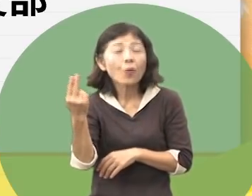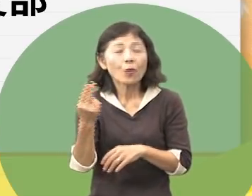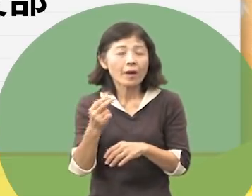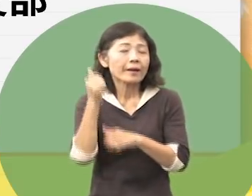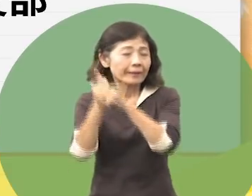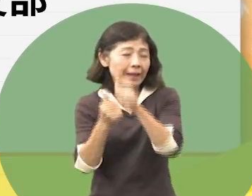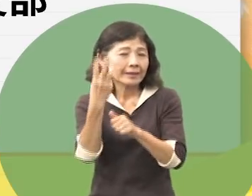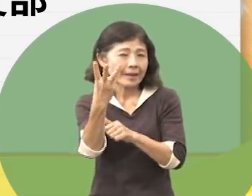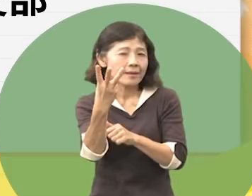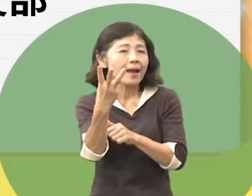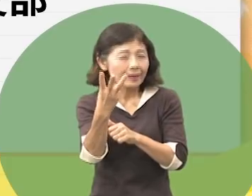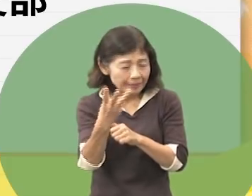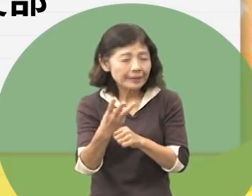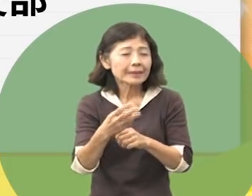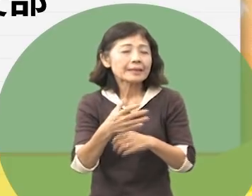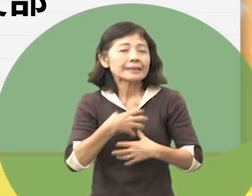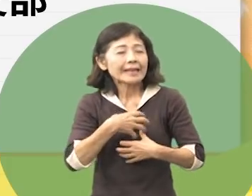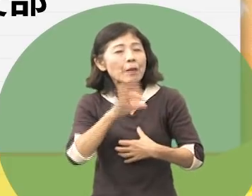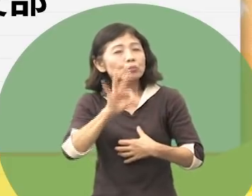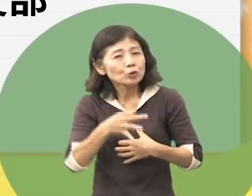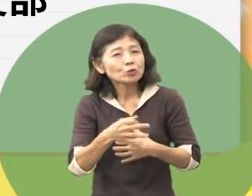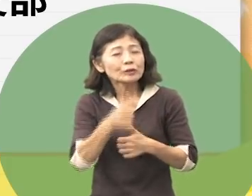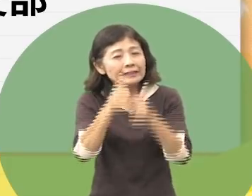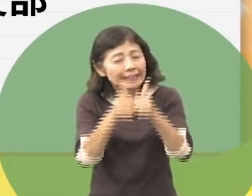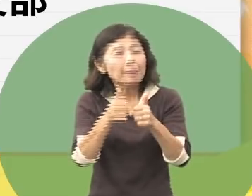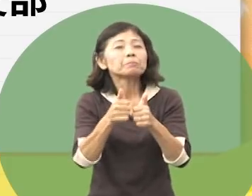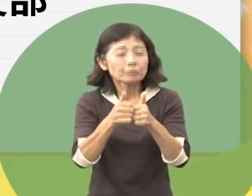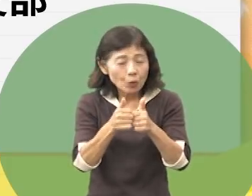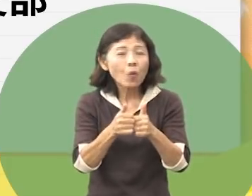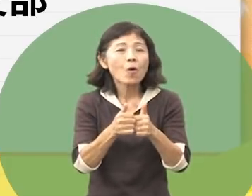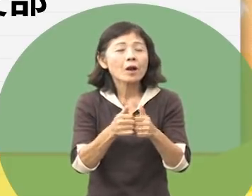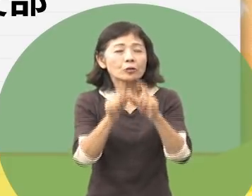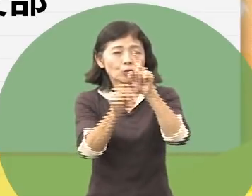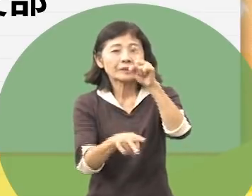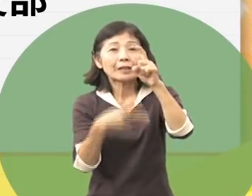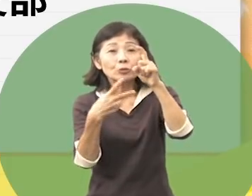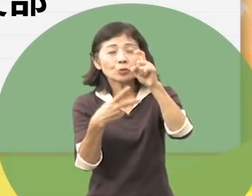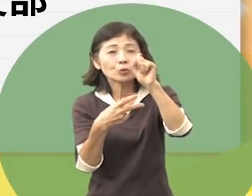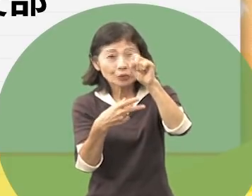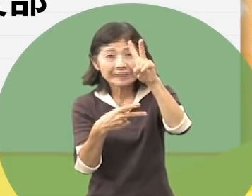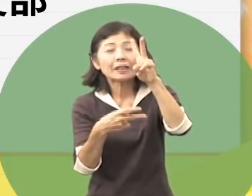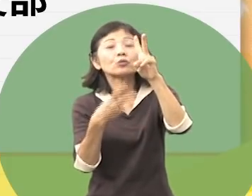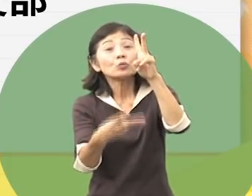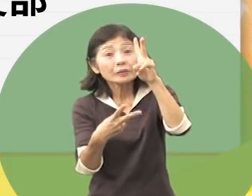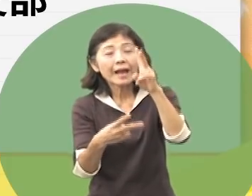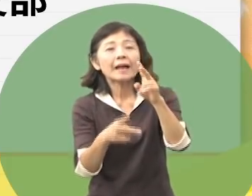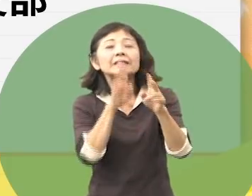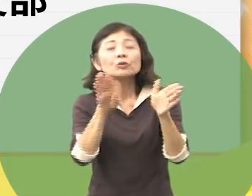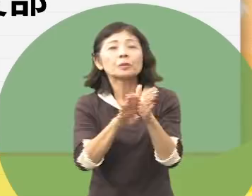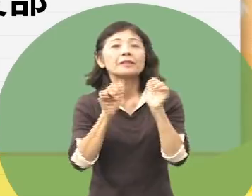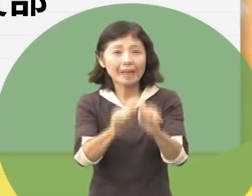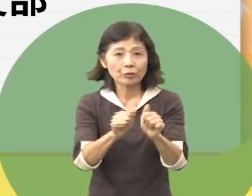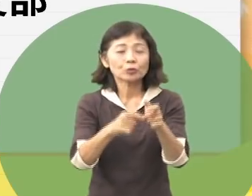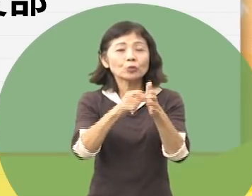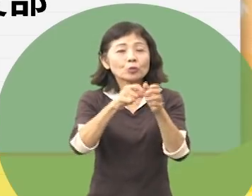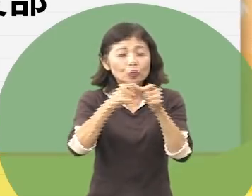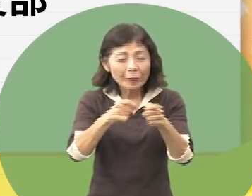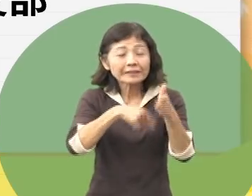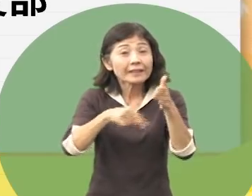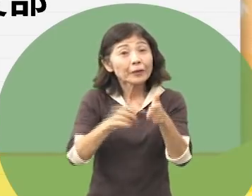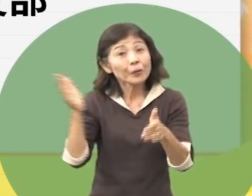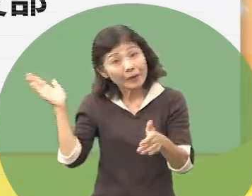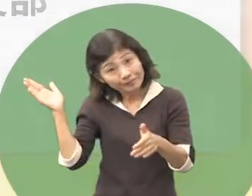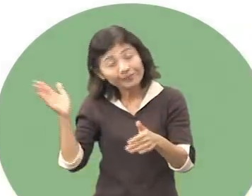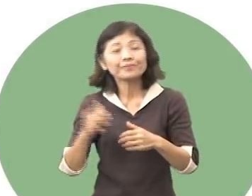回危険物取扱者試験を12月2日日曜日に実施します。詳しくはご覧のところ